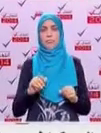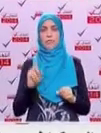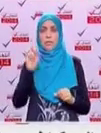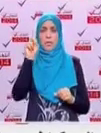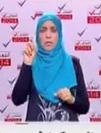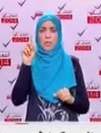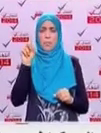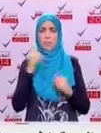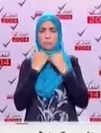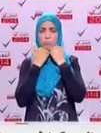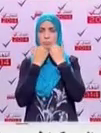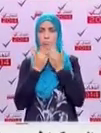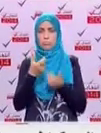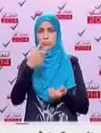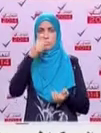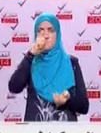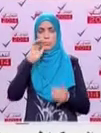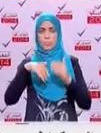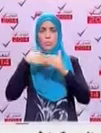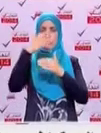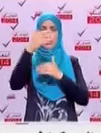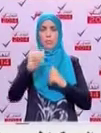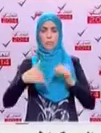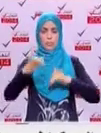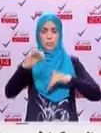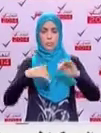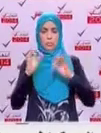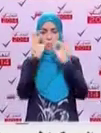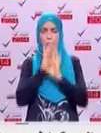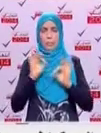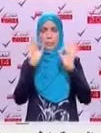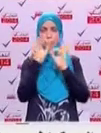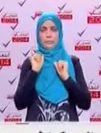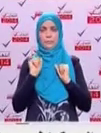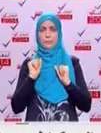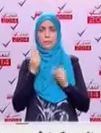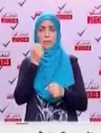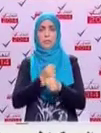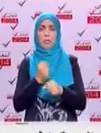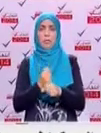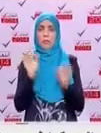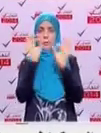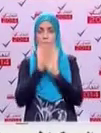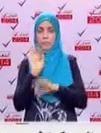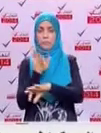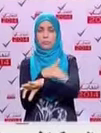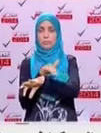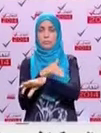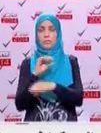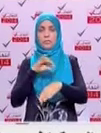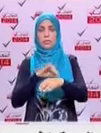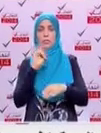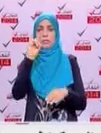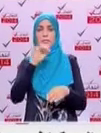يشربوا في الماء العلق، يضاف إليها لا طرقات ولا عمل ولا